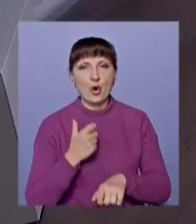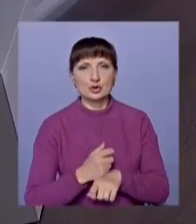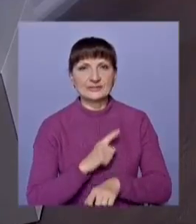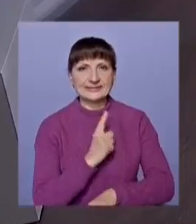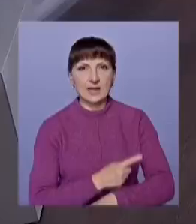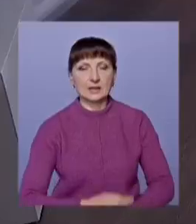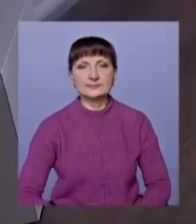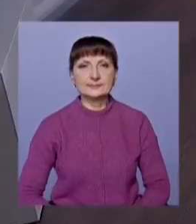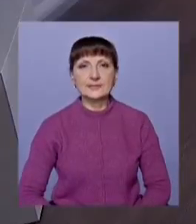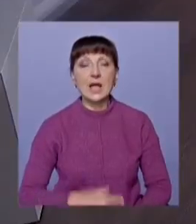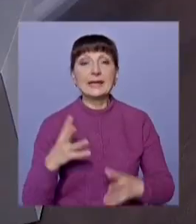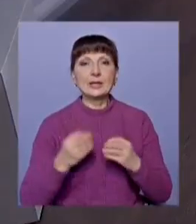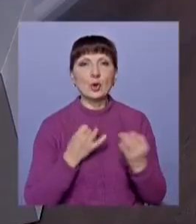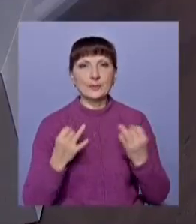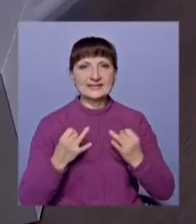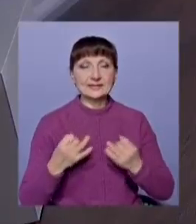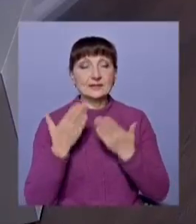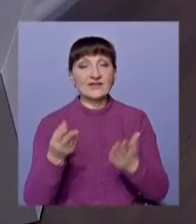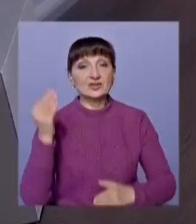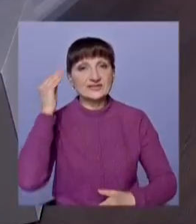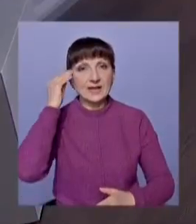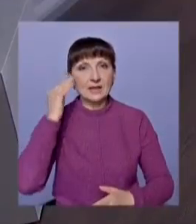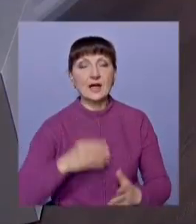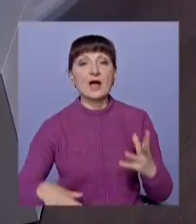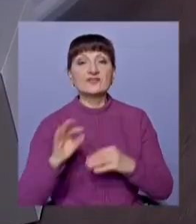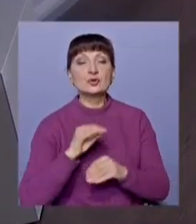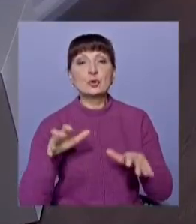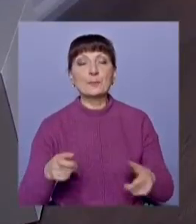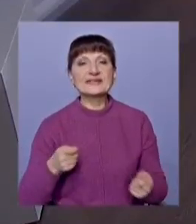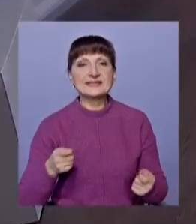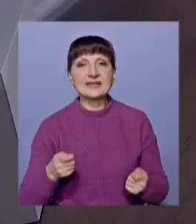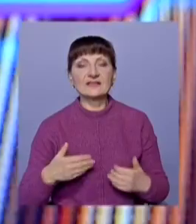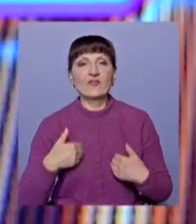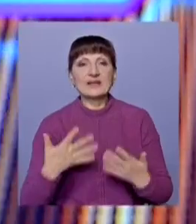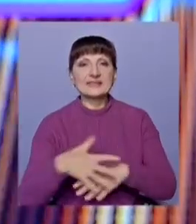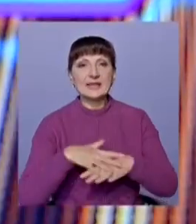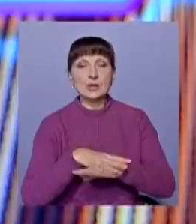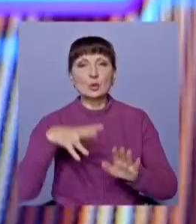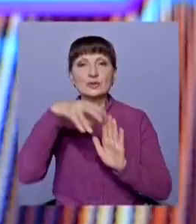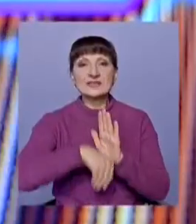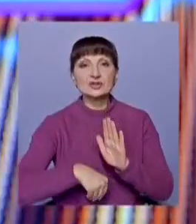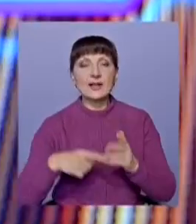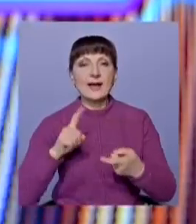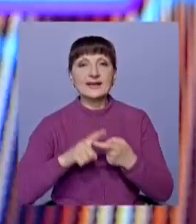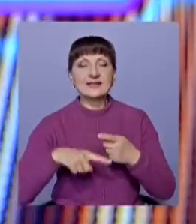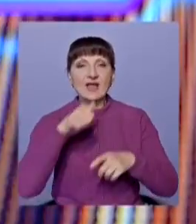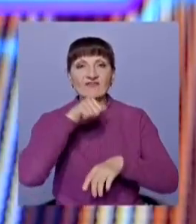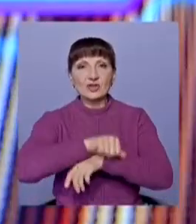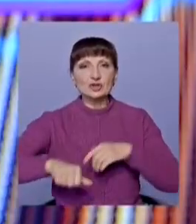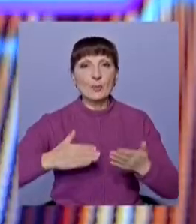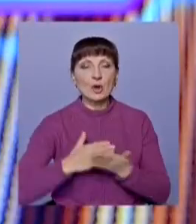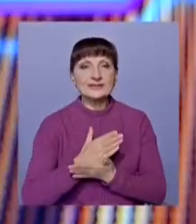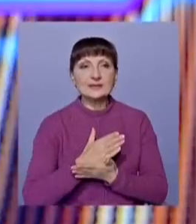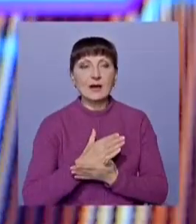и подытожим нашу беседу. На ваш взгляд, все, что изложил президент в послании касательно внешней политики, как можно вкратце абсолютно,